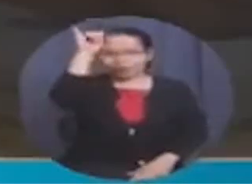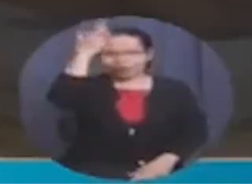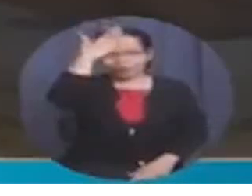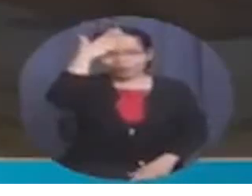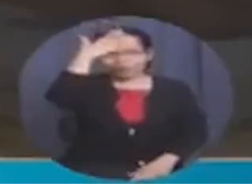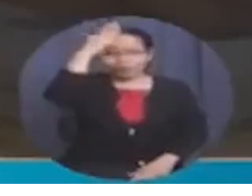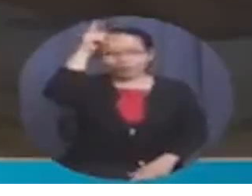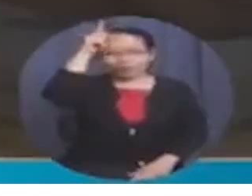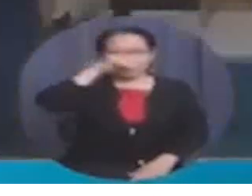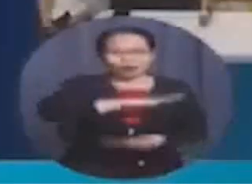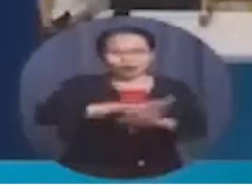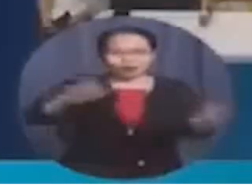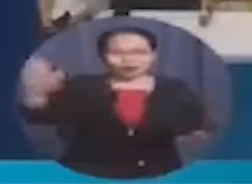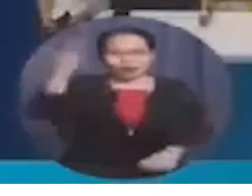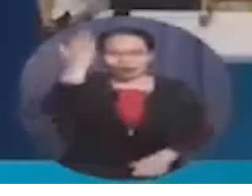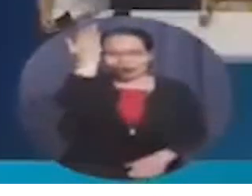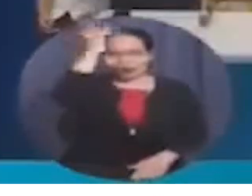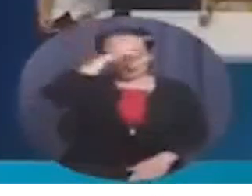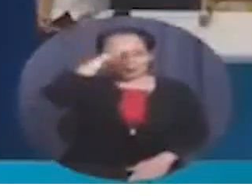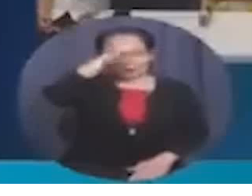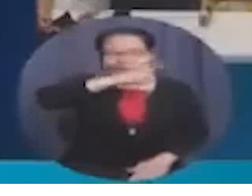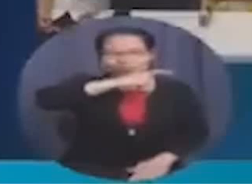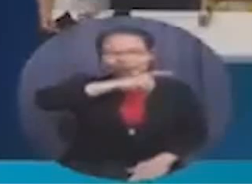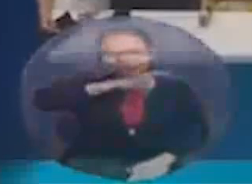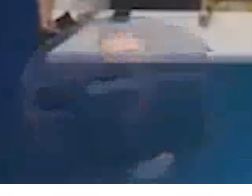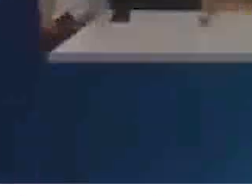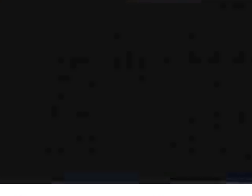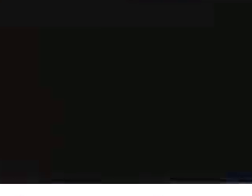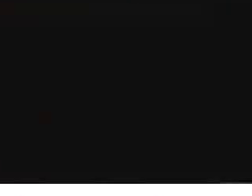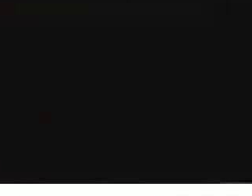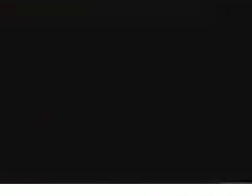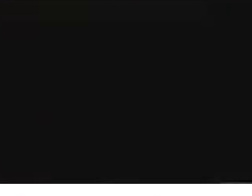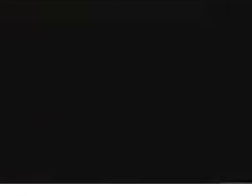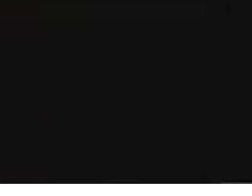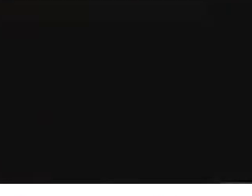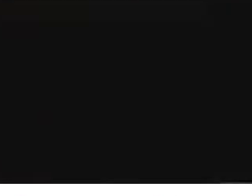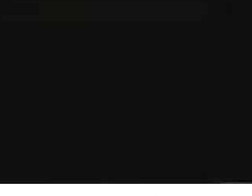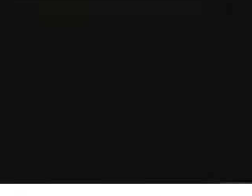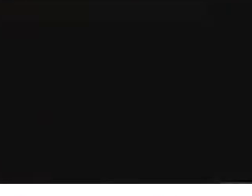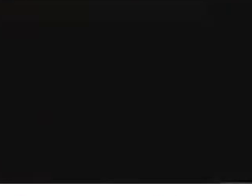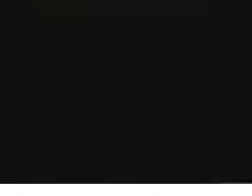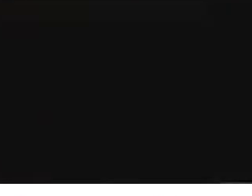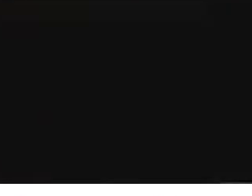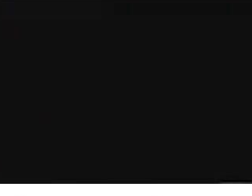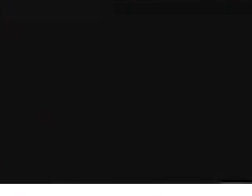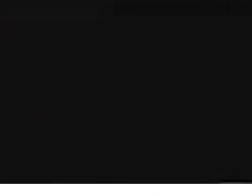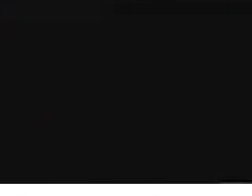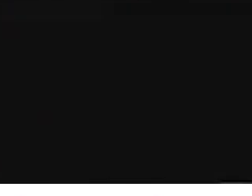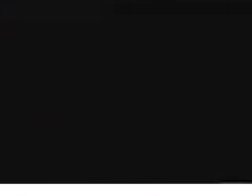nagmamarunong. No? Ba't daw ang lakas kong magmura? Para kang iglesia ni Manalo. Siguro iglesia ni Manalo ito,